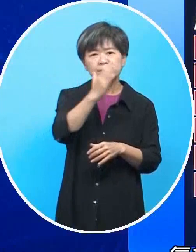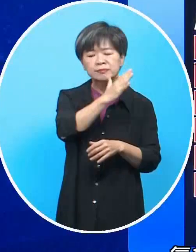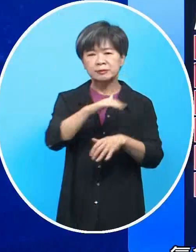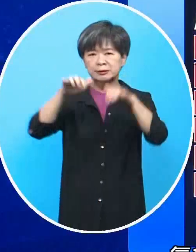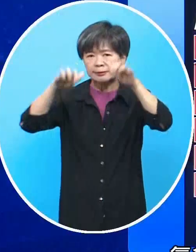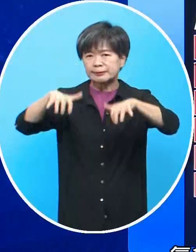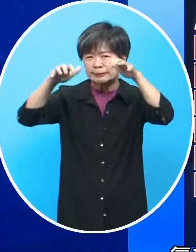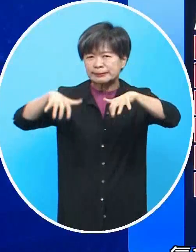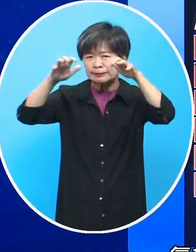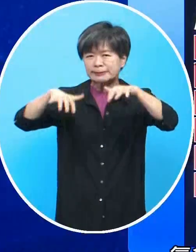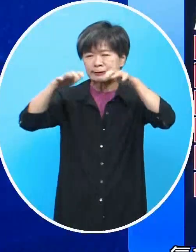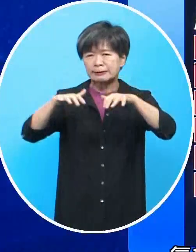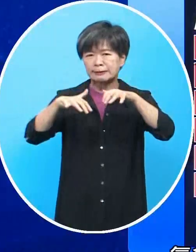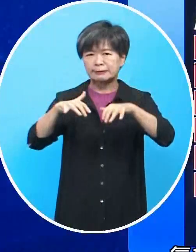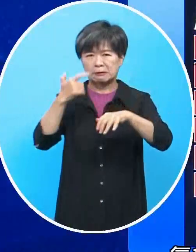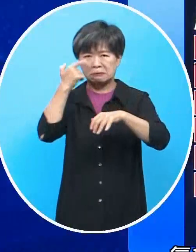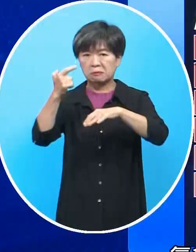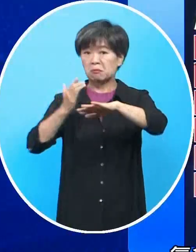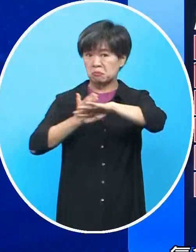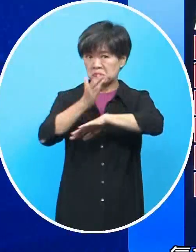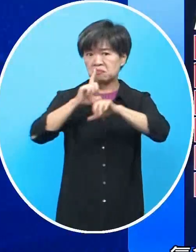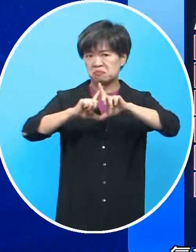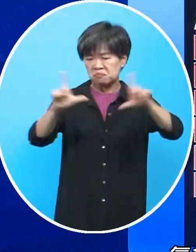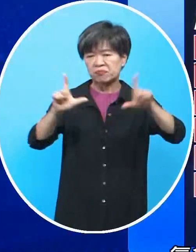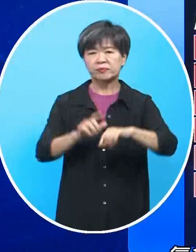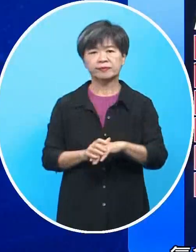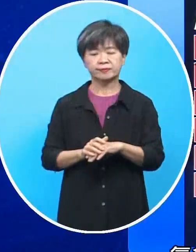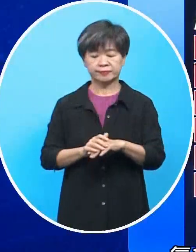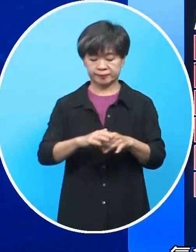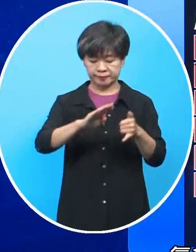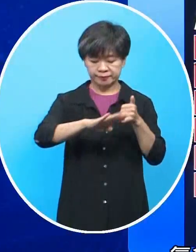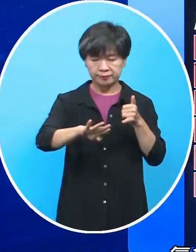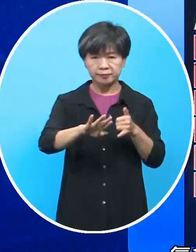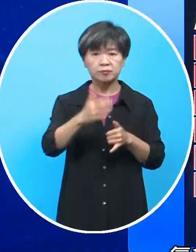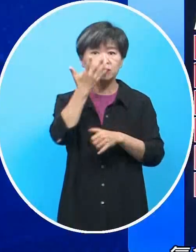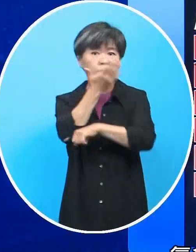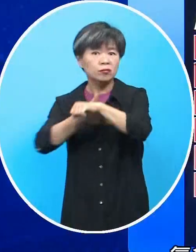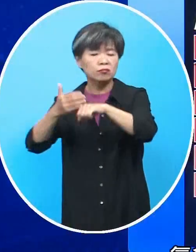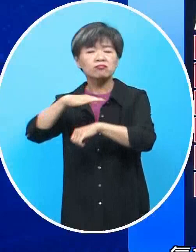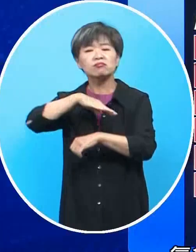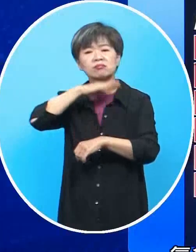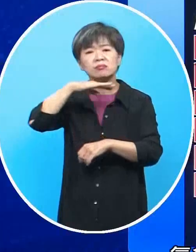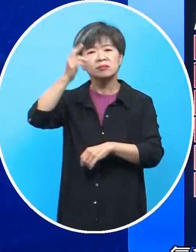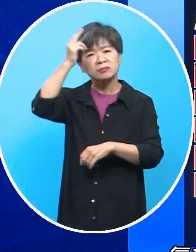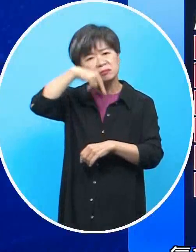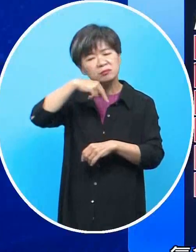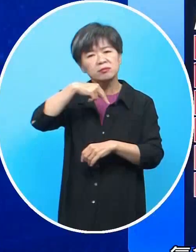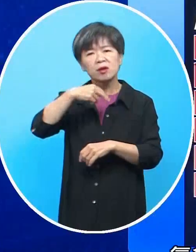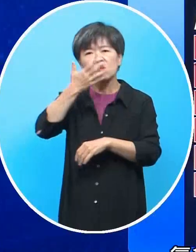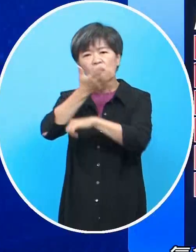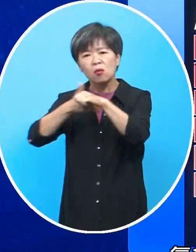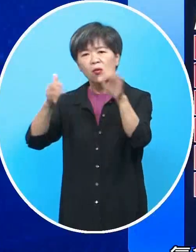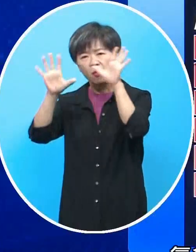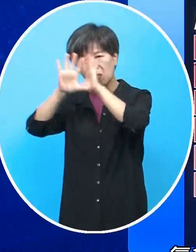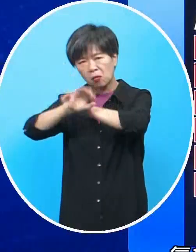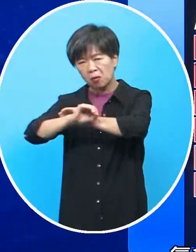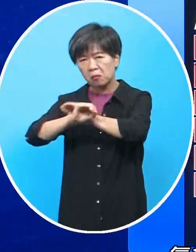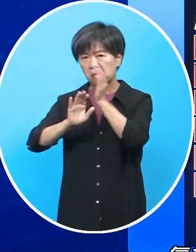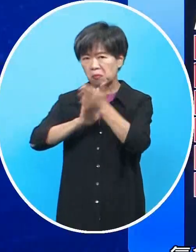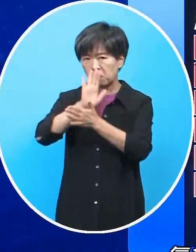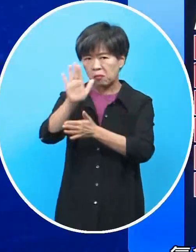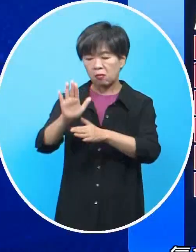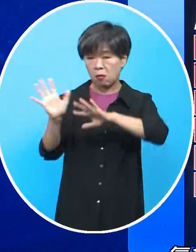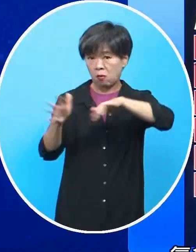下的豪雨或大雨的现象。南部跟澎湖，南部下午过后，澎湖则是晚间过后风雨会明显的增